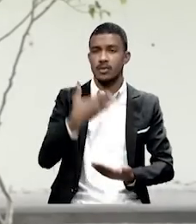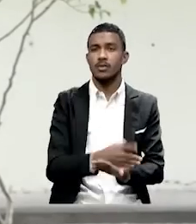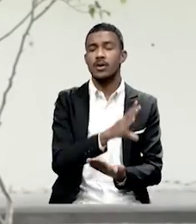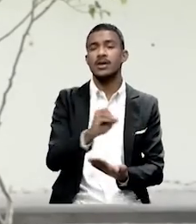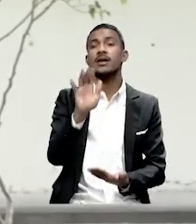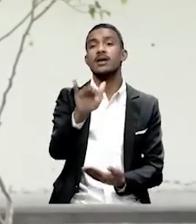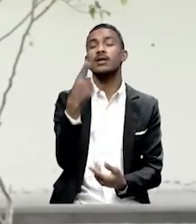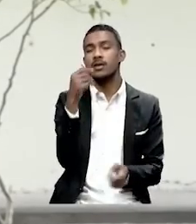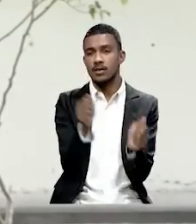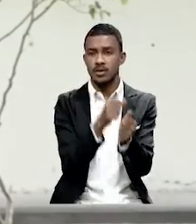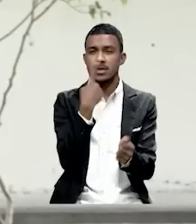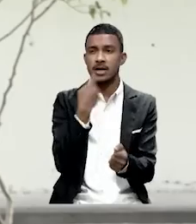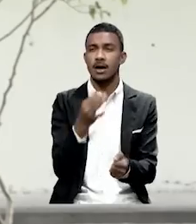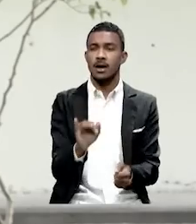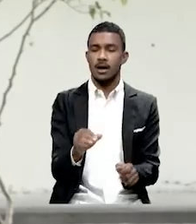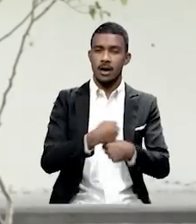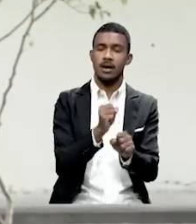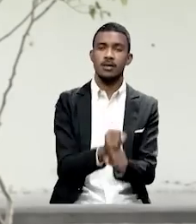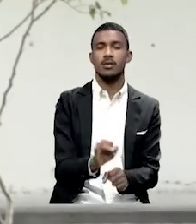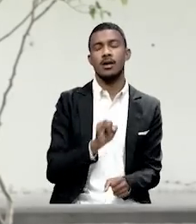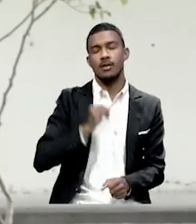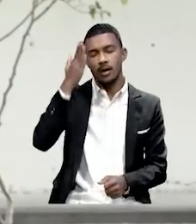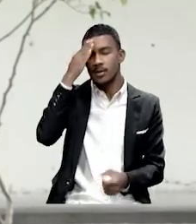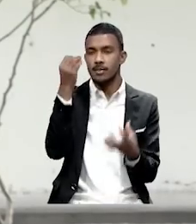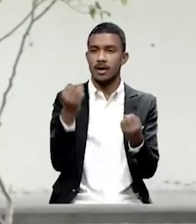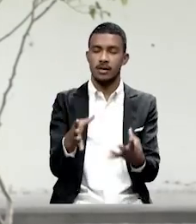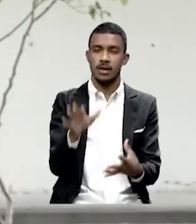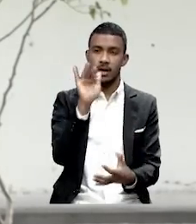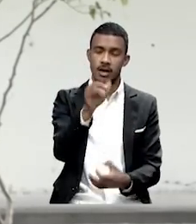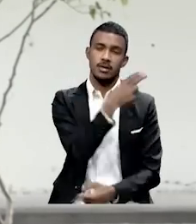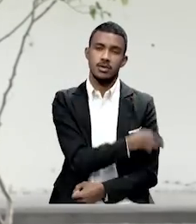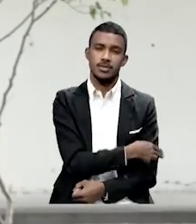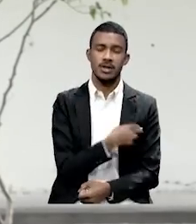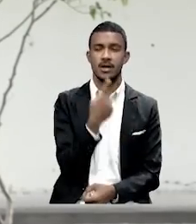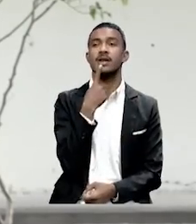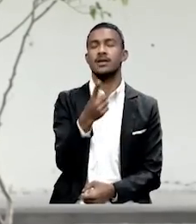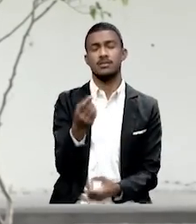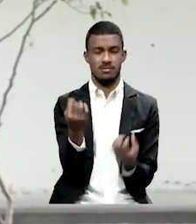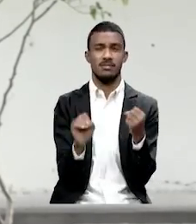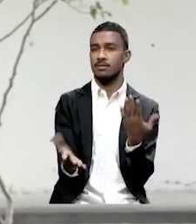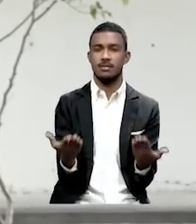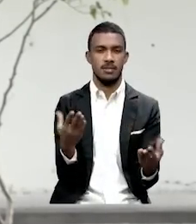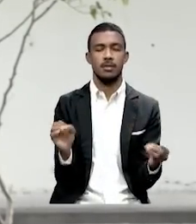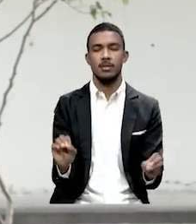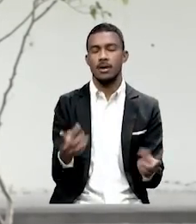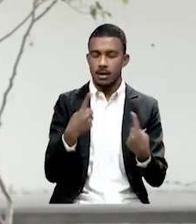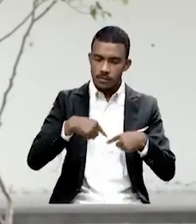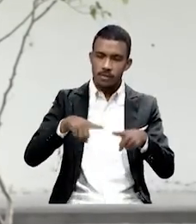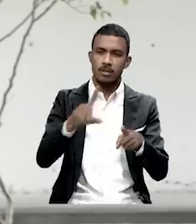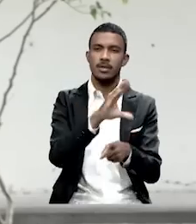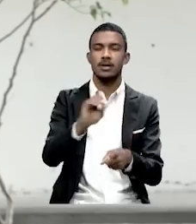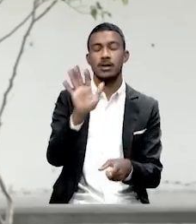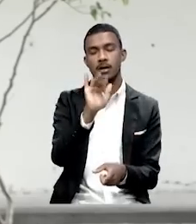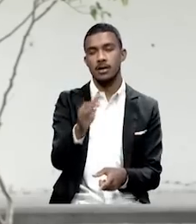selos, mas selo anu barak rasa dia. Atau ya hospital atau main ini nau dia siapa, apa villa dia tu nehing anu